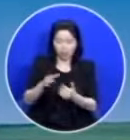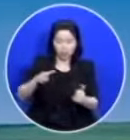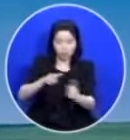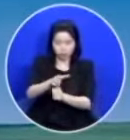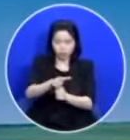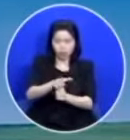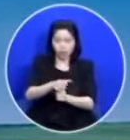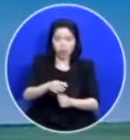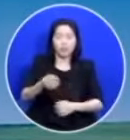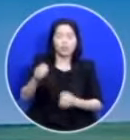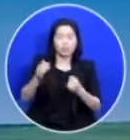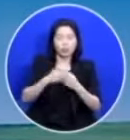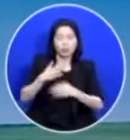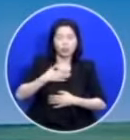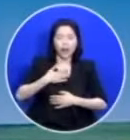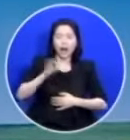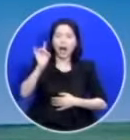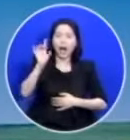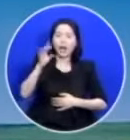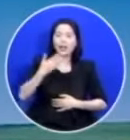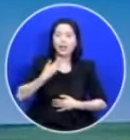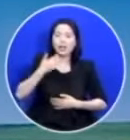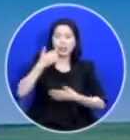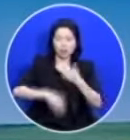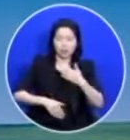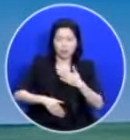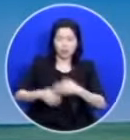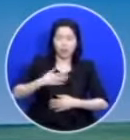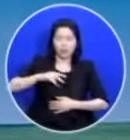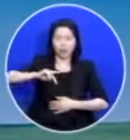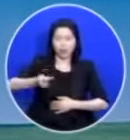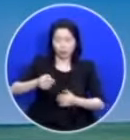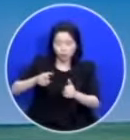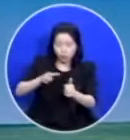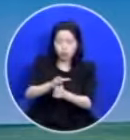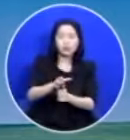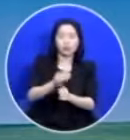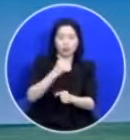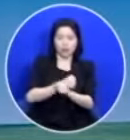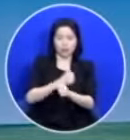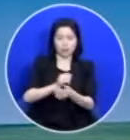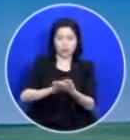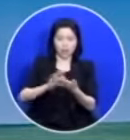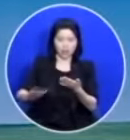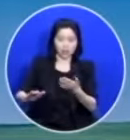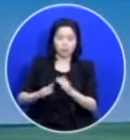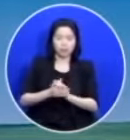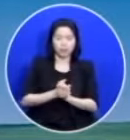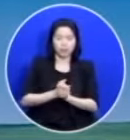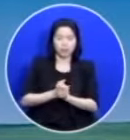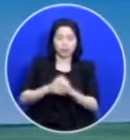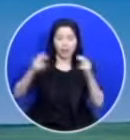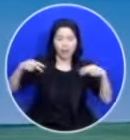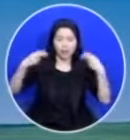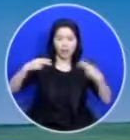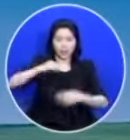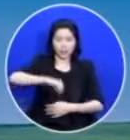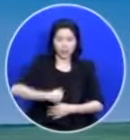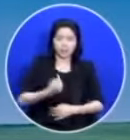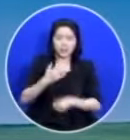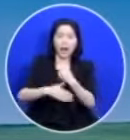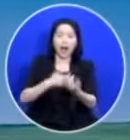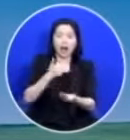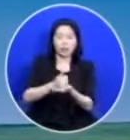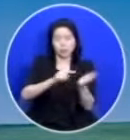혼자 남았습니다 그들은 나조차도 죽이려고 합니다 엘리야 자신이 하나님을